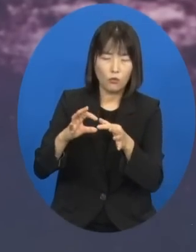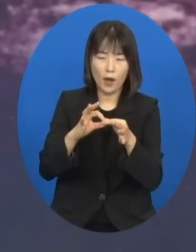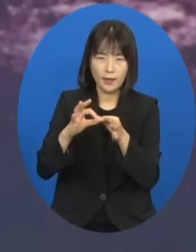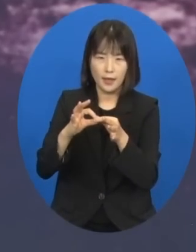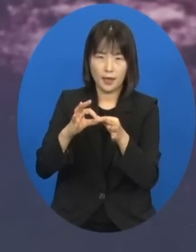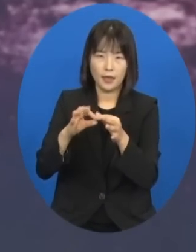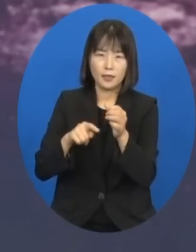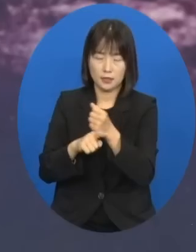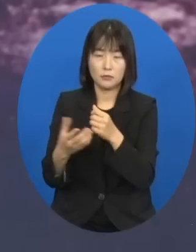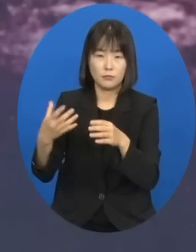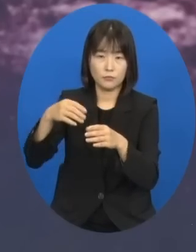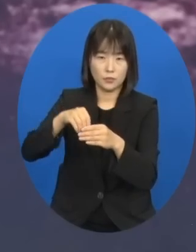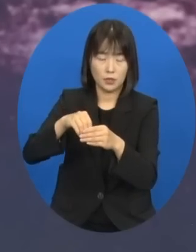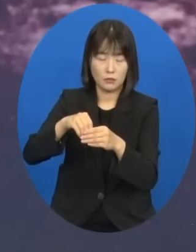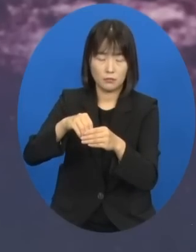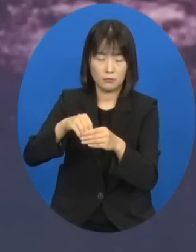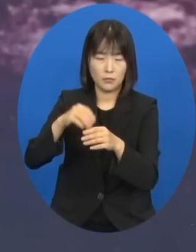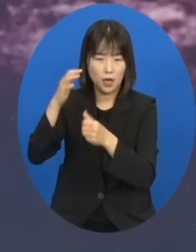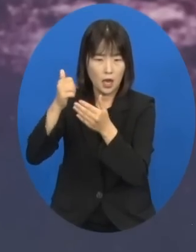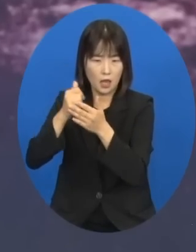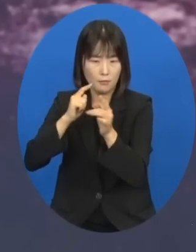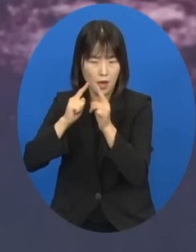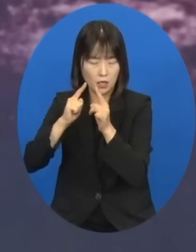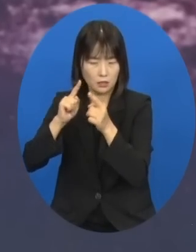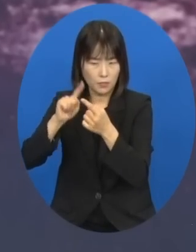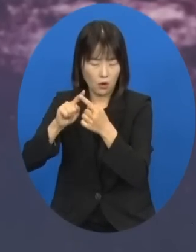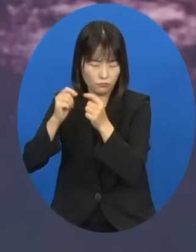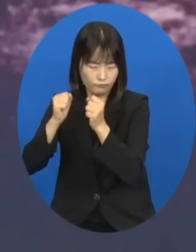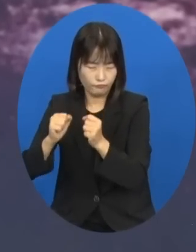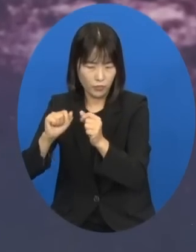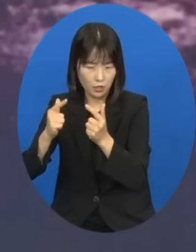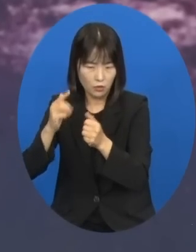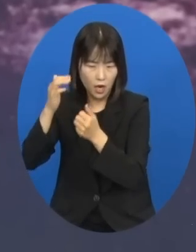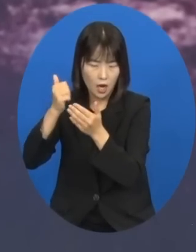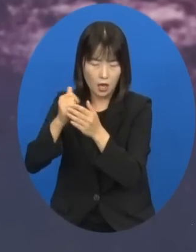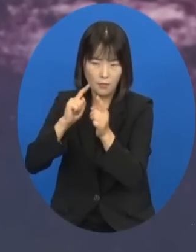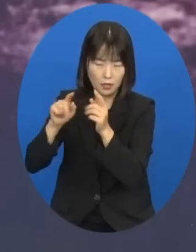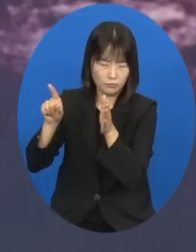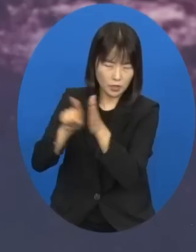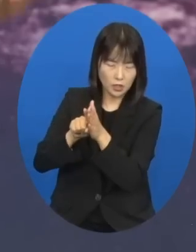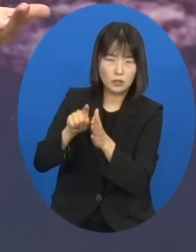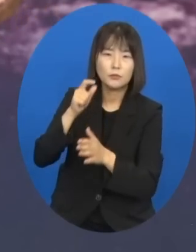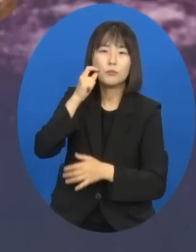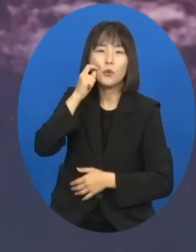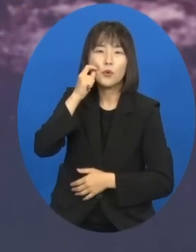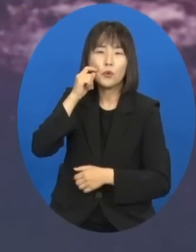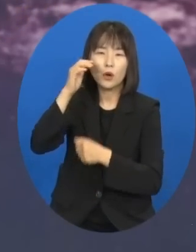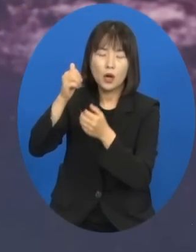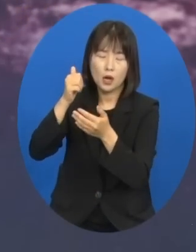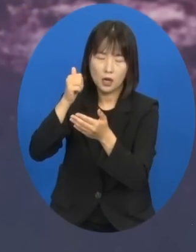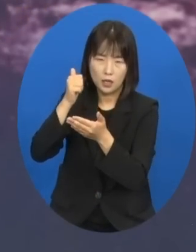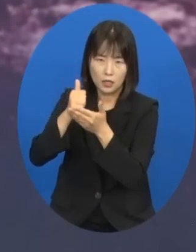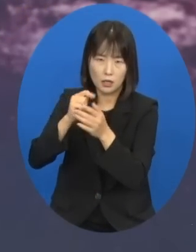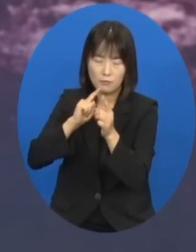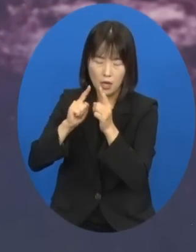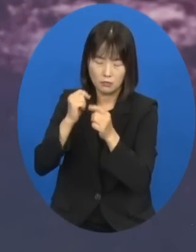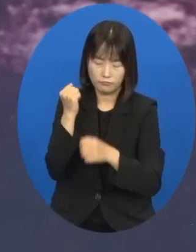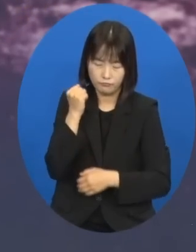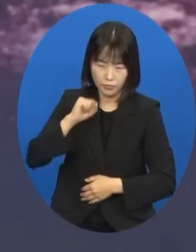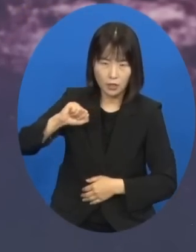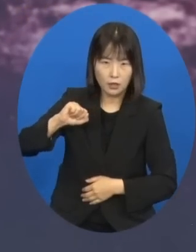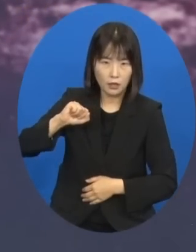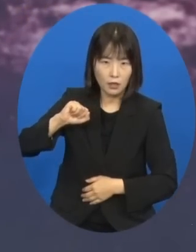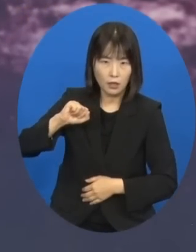너가 내 말에 머물러 있지 않고 내 말에 신뢰하지 못하여서 그것을 어겼다는 것이죠. 그러므로 말미암아